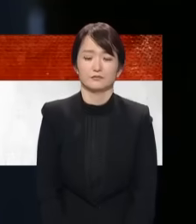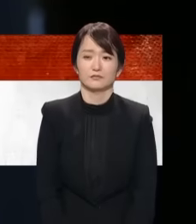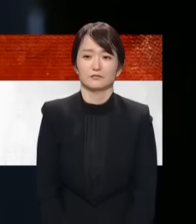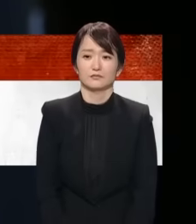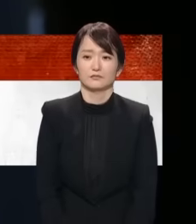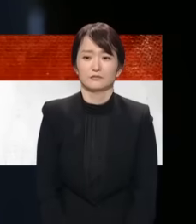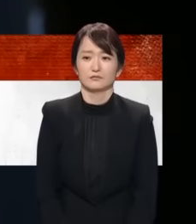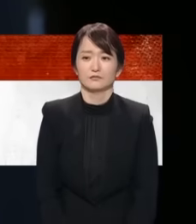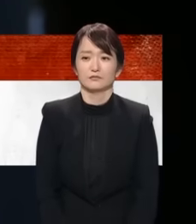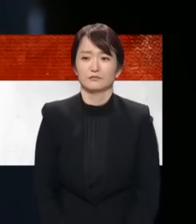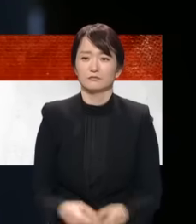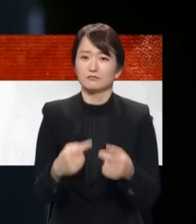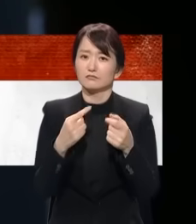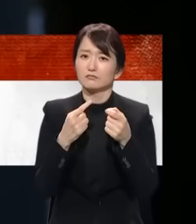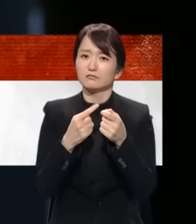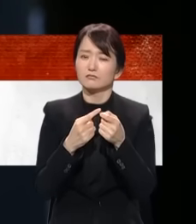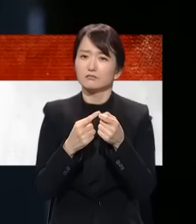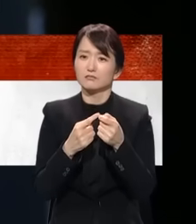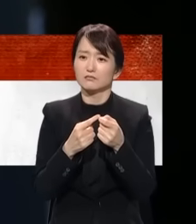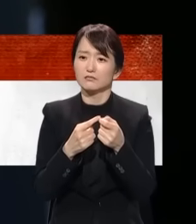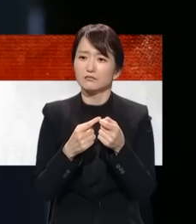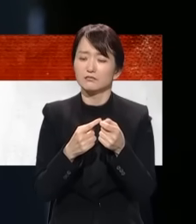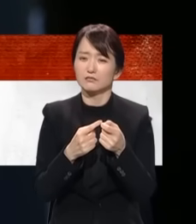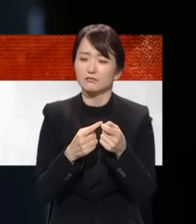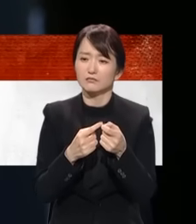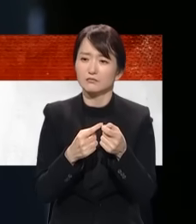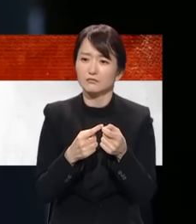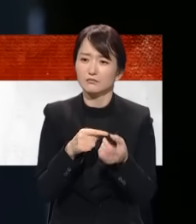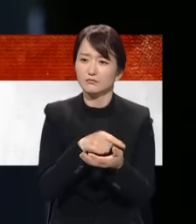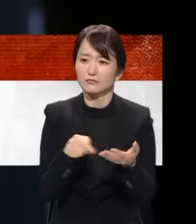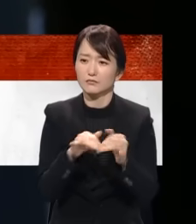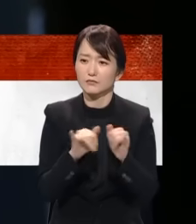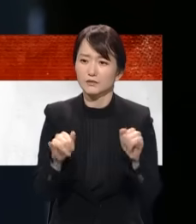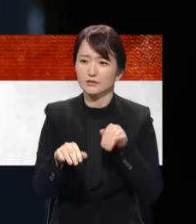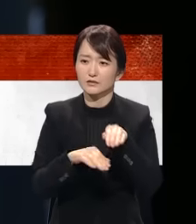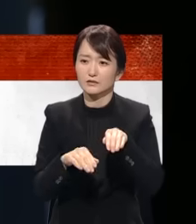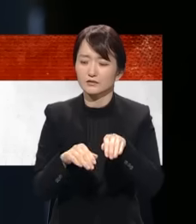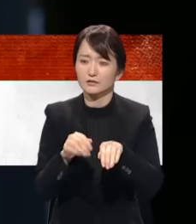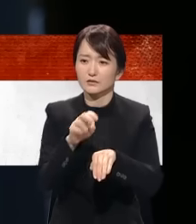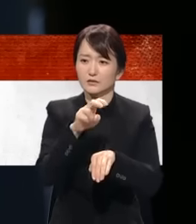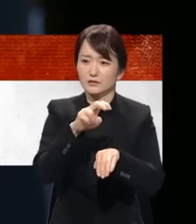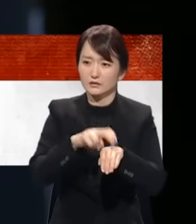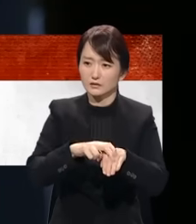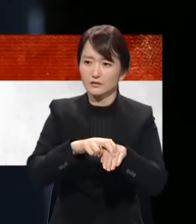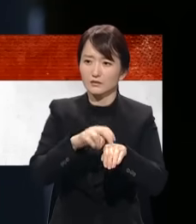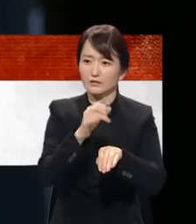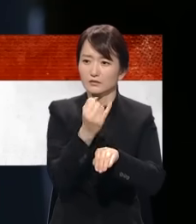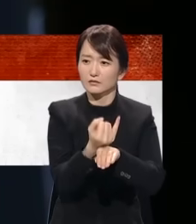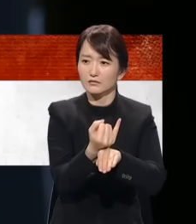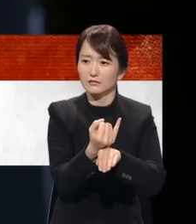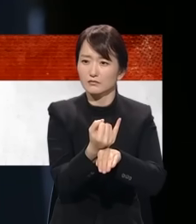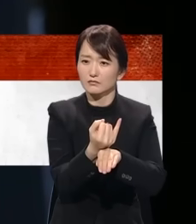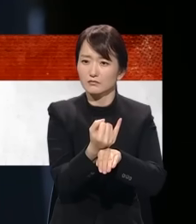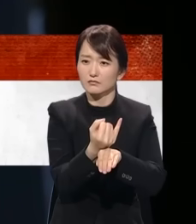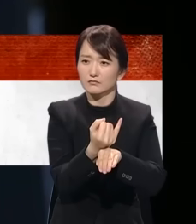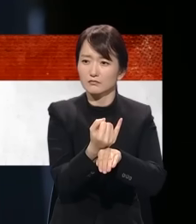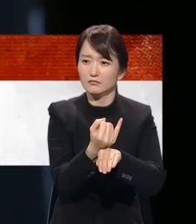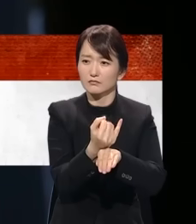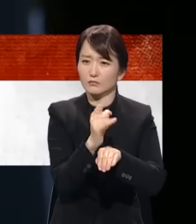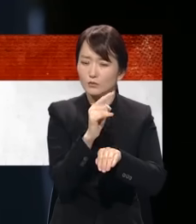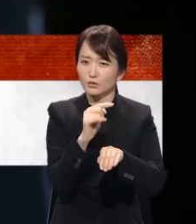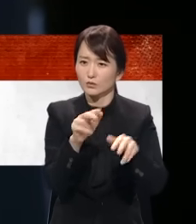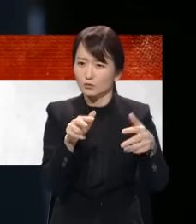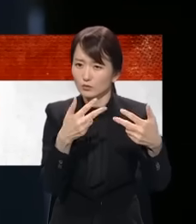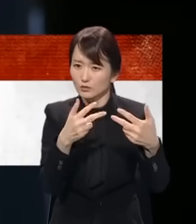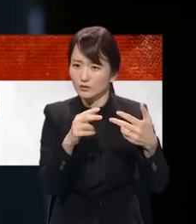아니, 처음에 1차 범행은 그 피해자가 차에 앉아있는데 네. 차에서 뭐 다른 뭐 화상회의를 하고 있었대요.